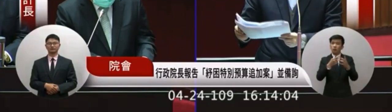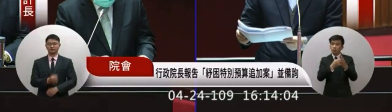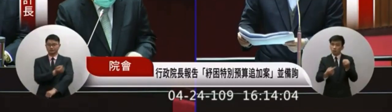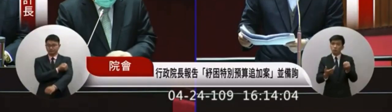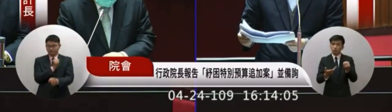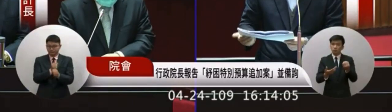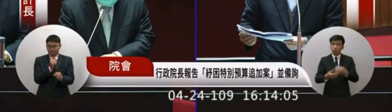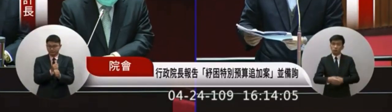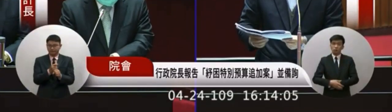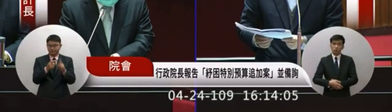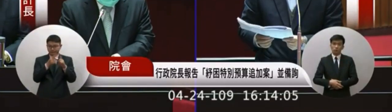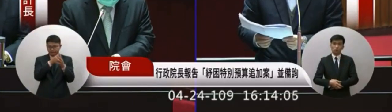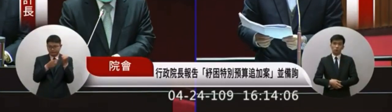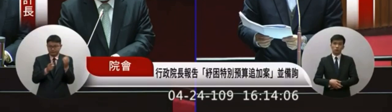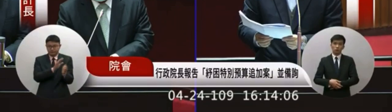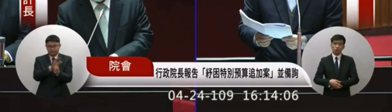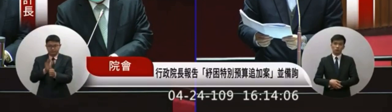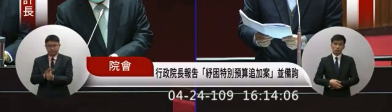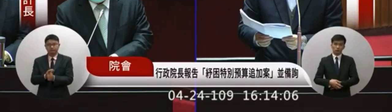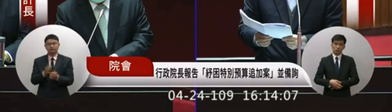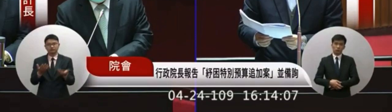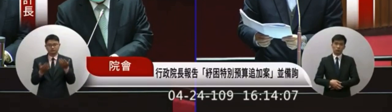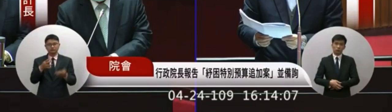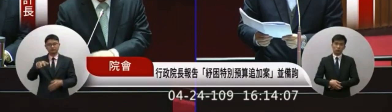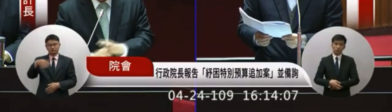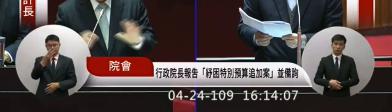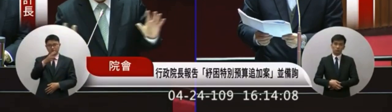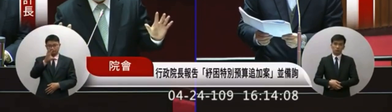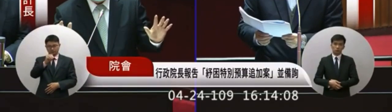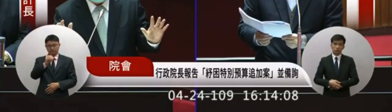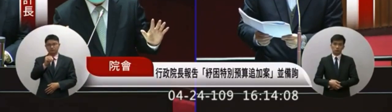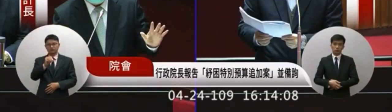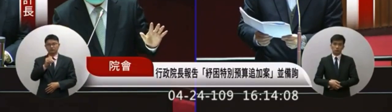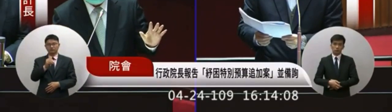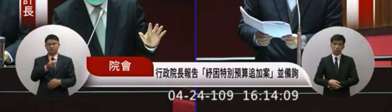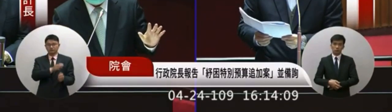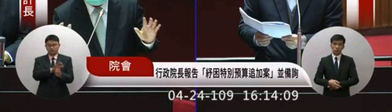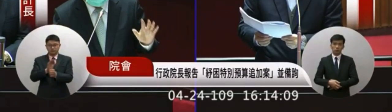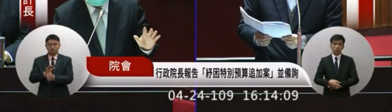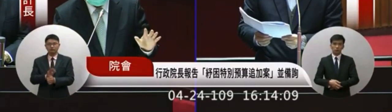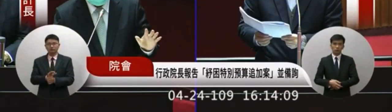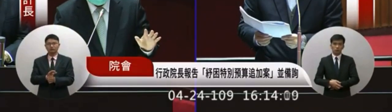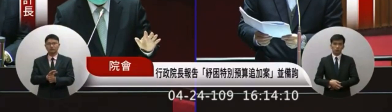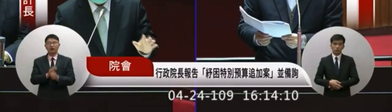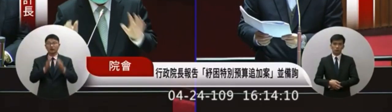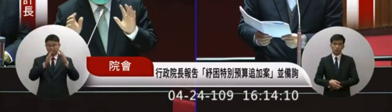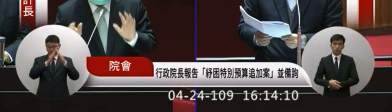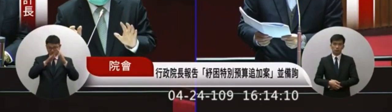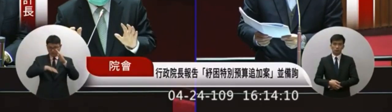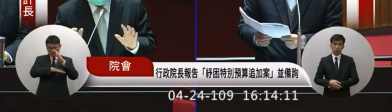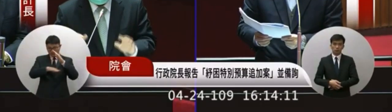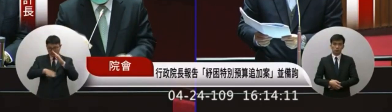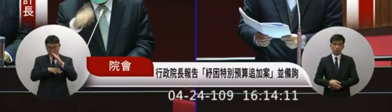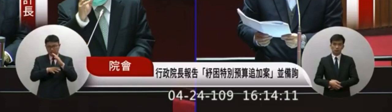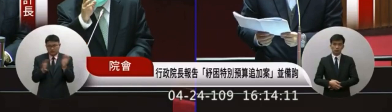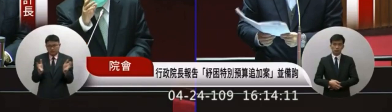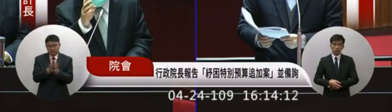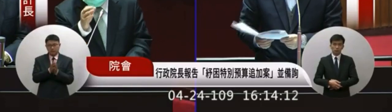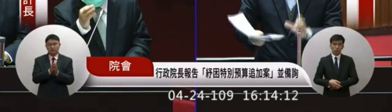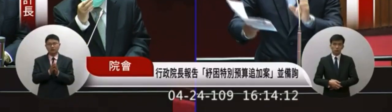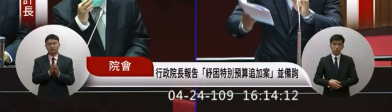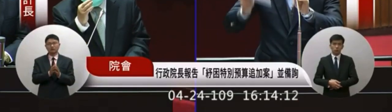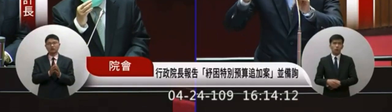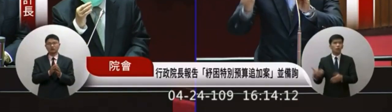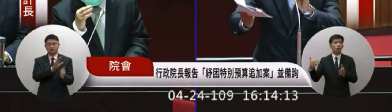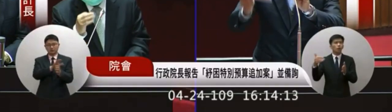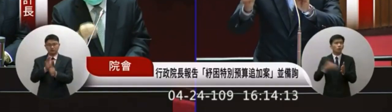概至少会有400万的劳工，是400万的一个家庭。400万的家庭，一个家